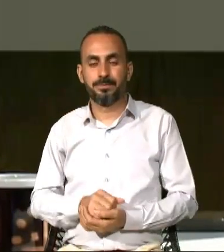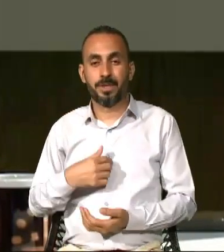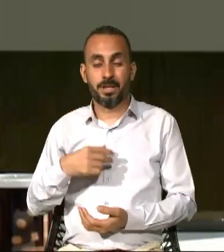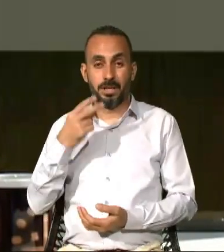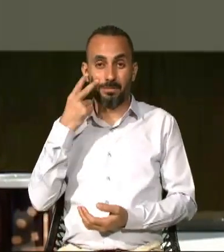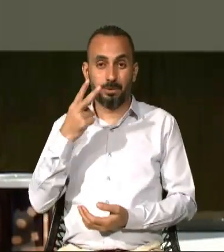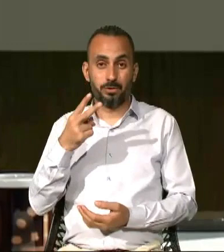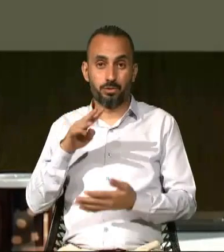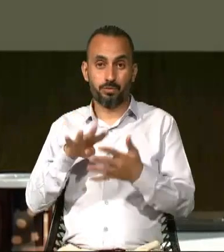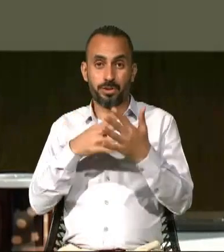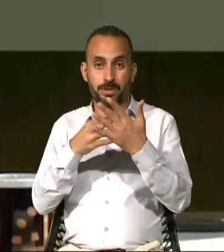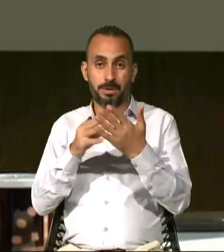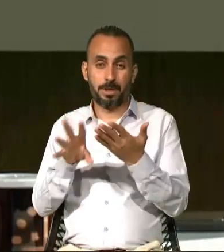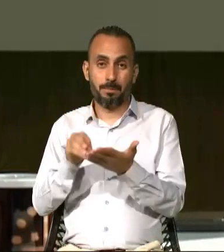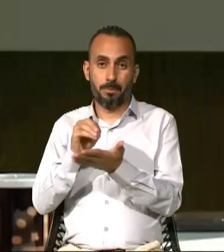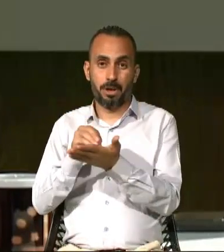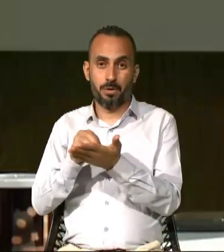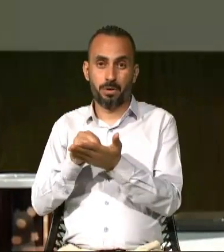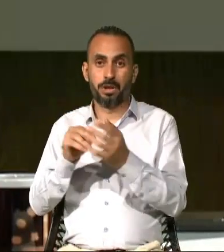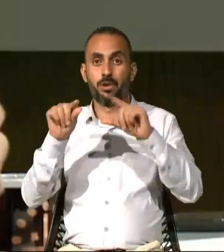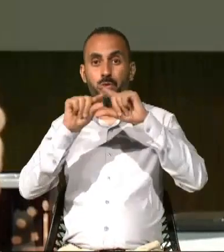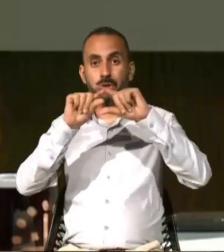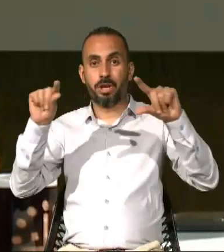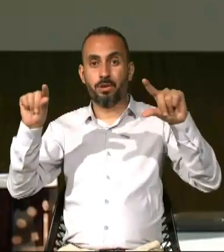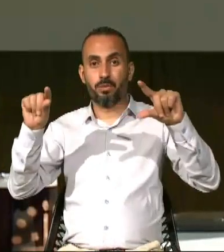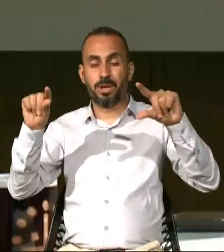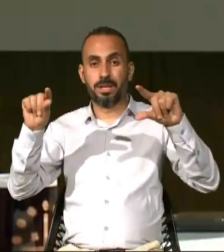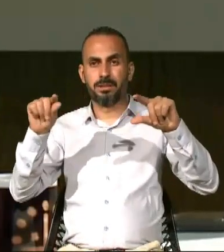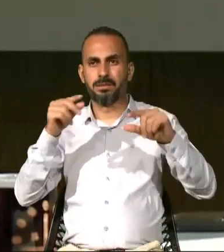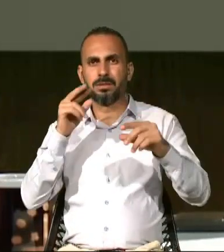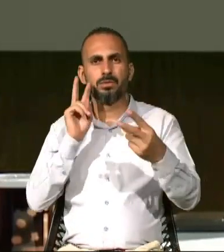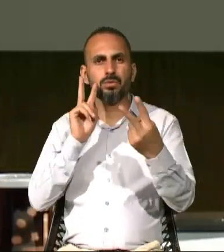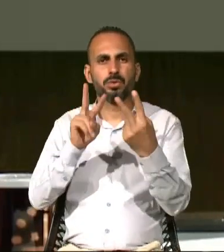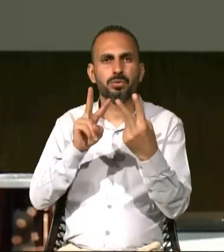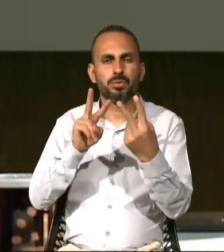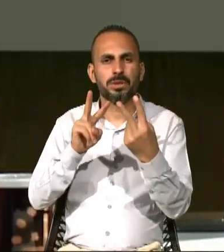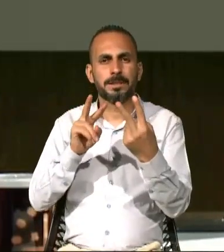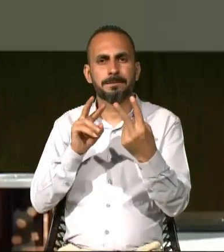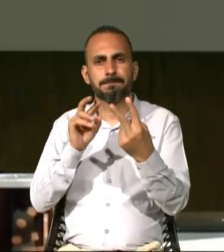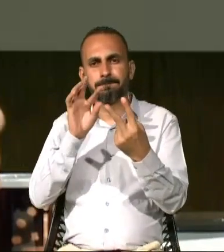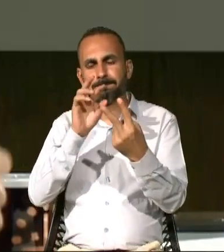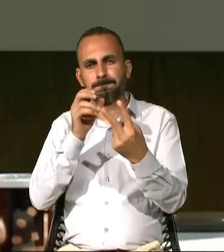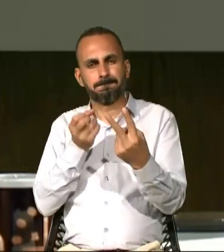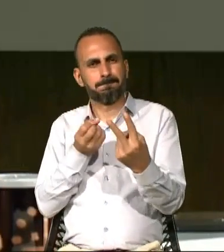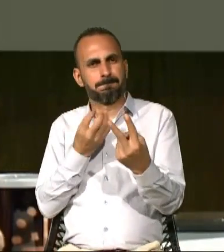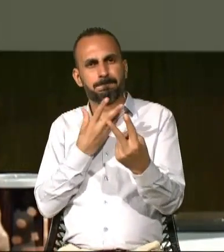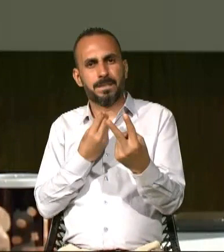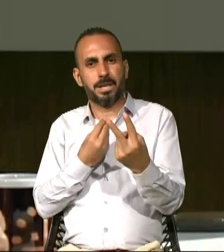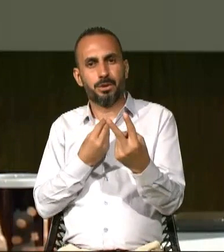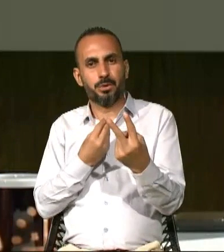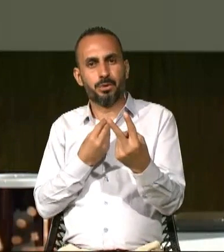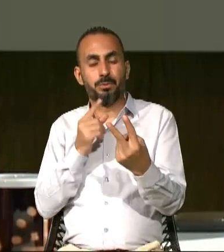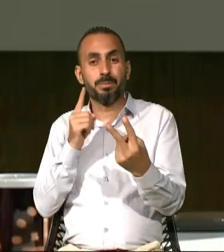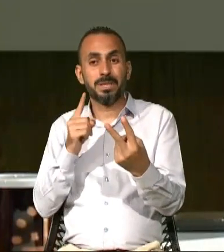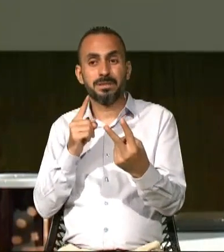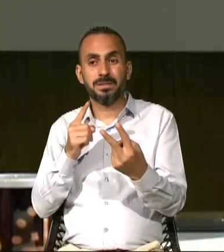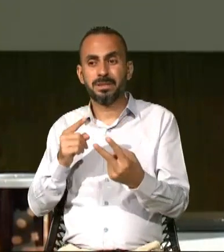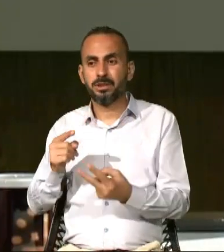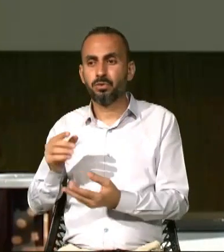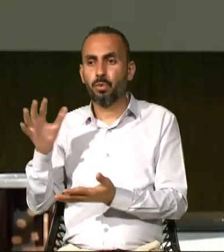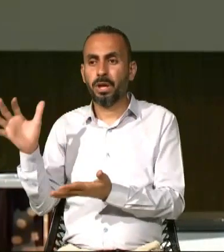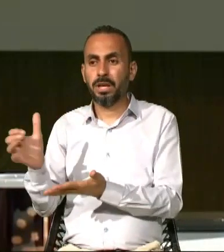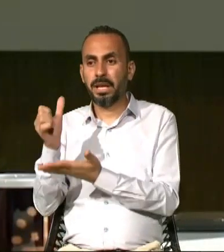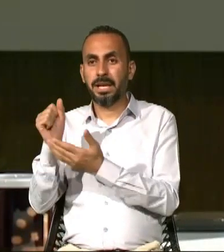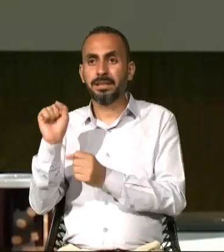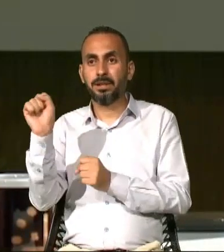من أولها وعنوان الحلقة فعلا شدني نجاتكم تقترب وأنا شايف إن بجد إن الرب